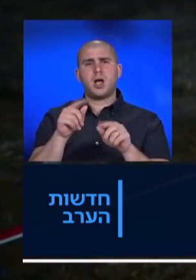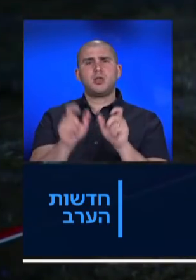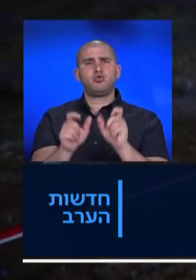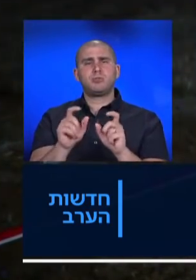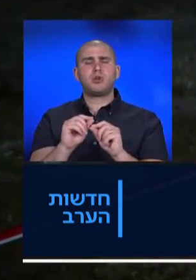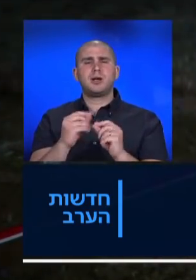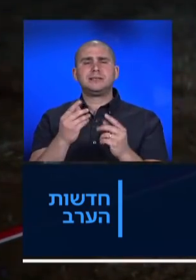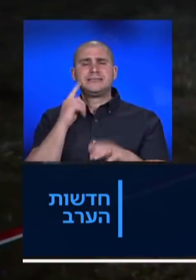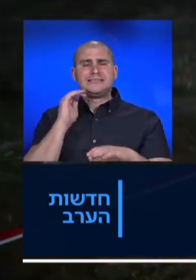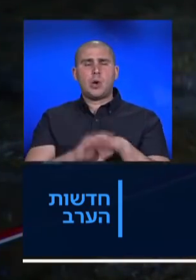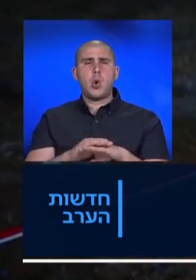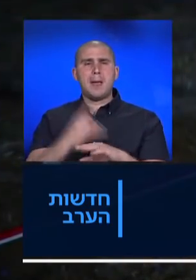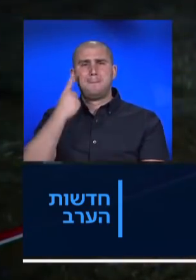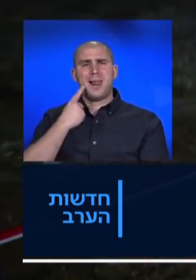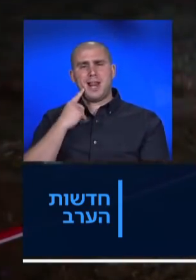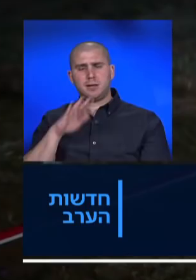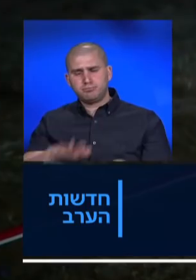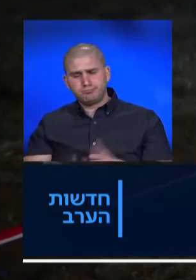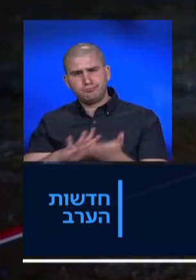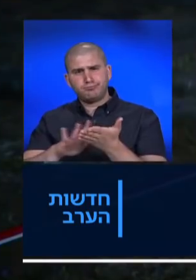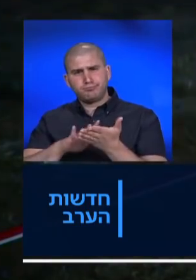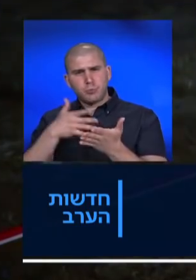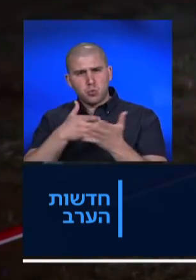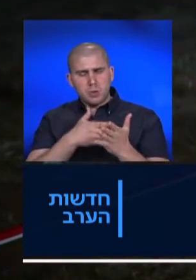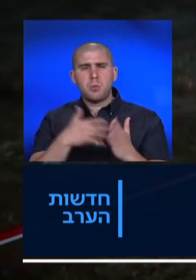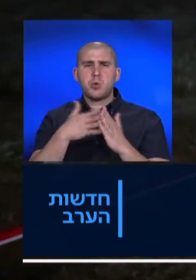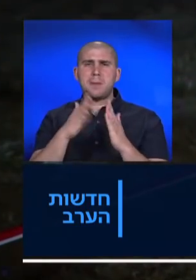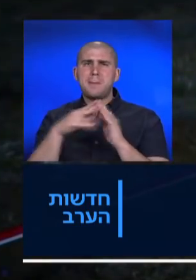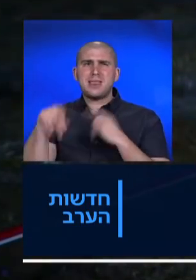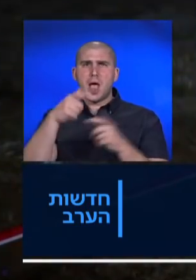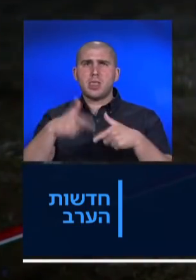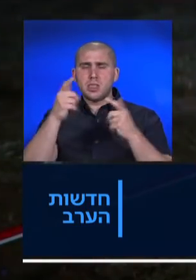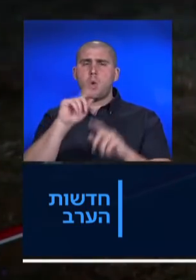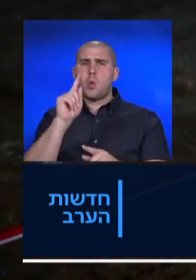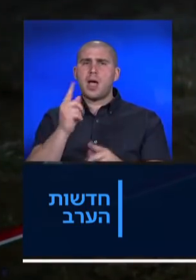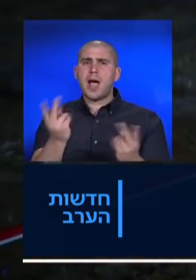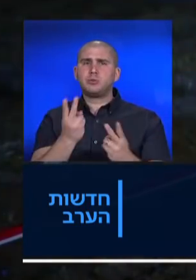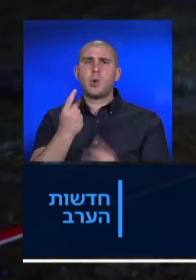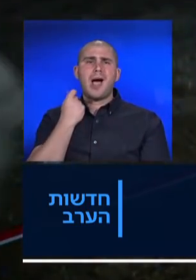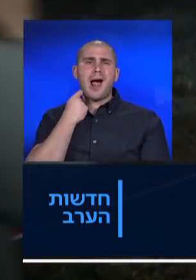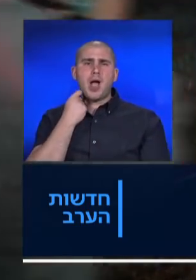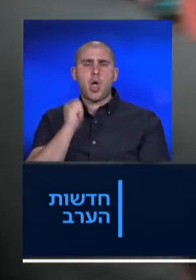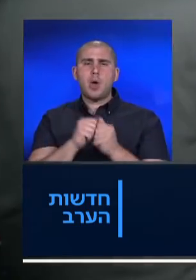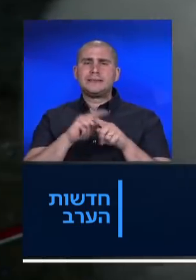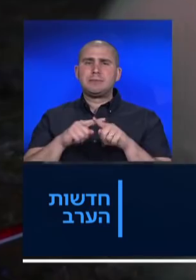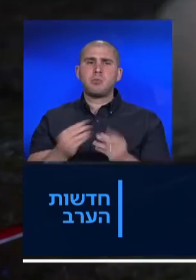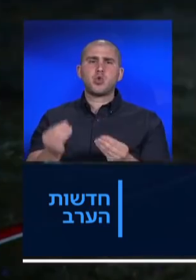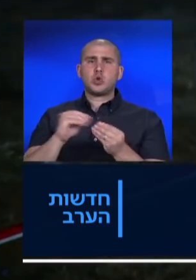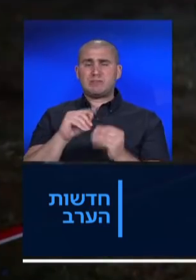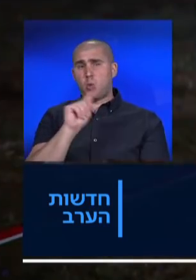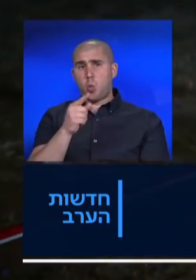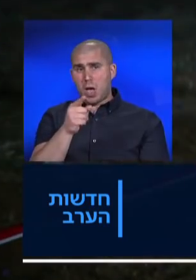הבניין שבו התגוררו השניים, אולי מחפשים אחר בקבוקי אלכוהול או אולי סימנים נוספים שאותו